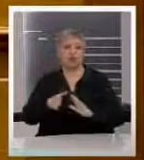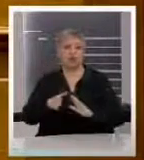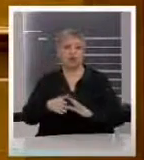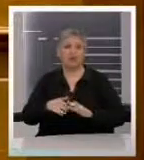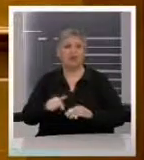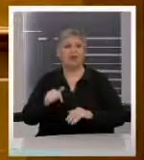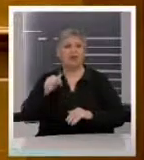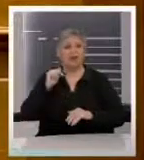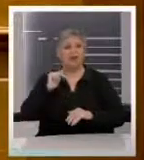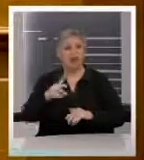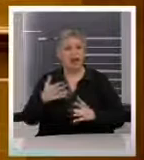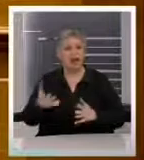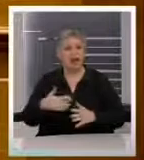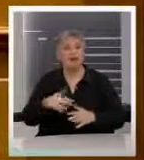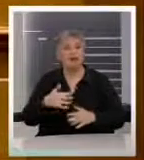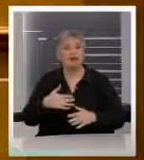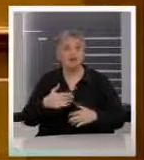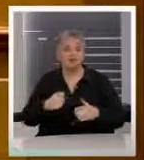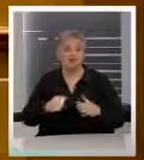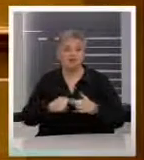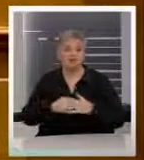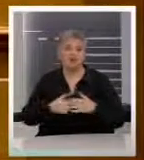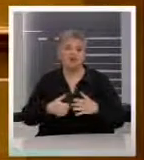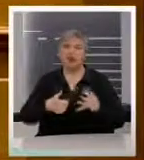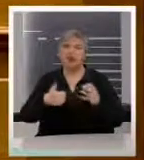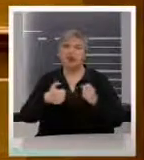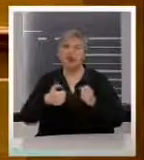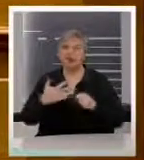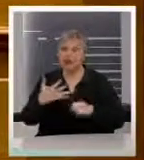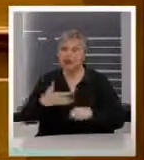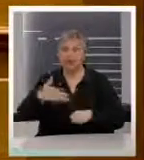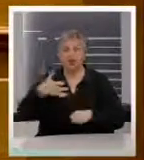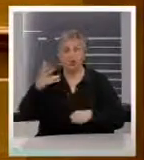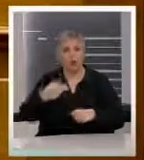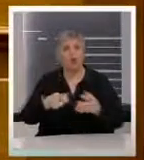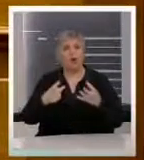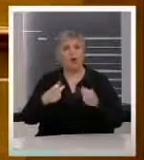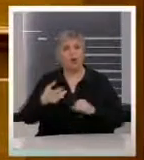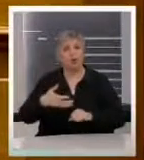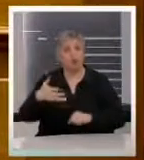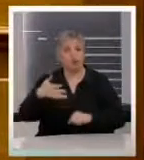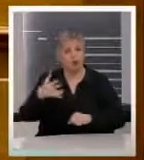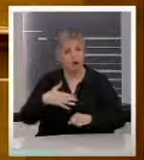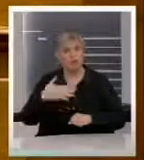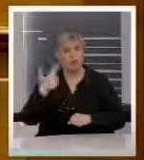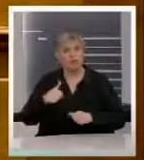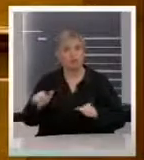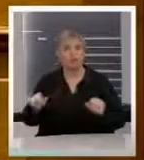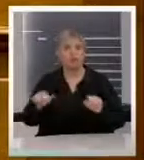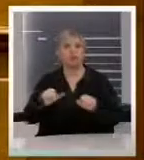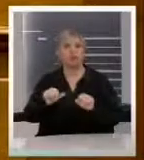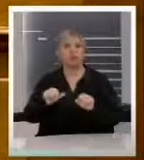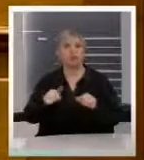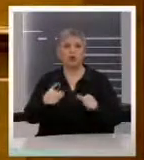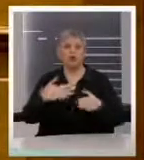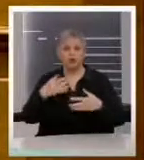το πέρας της μέχρι και το 65ο έτος ηλικίας, το 70ο έτος ηλικίας σε κάποιες περιπτώσεις. Ξαναγεννήθηκε αυτό που